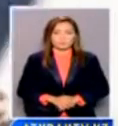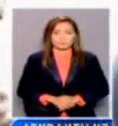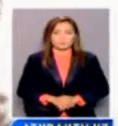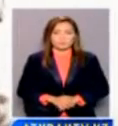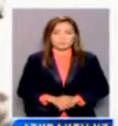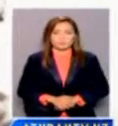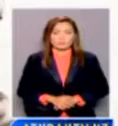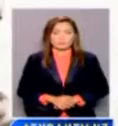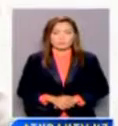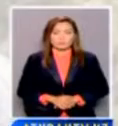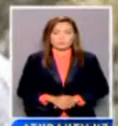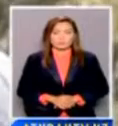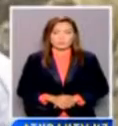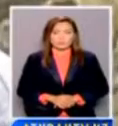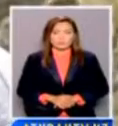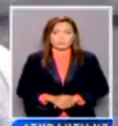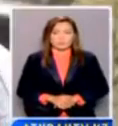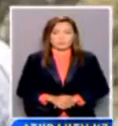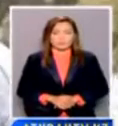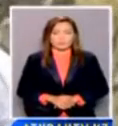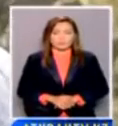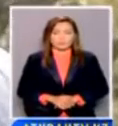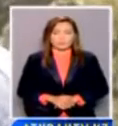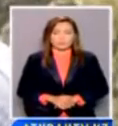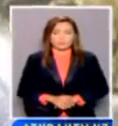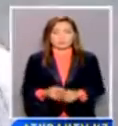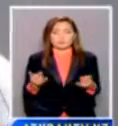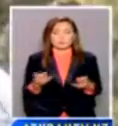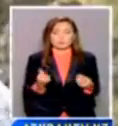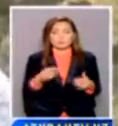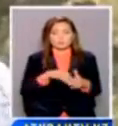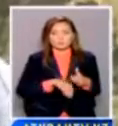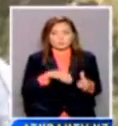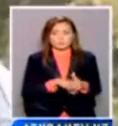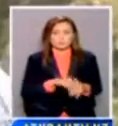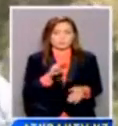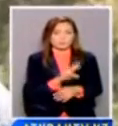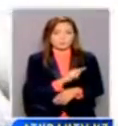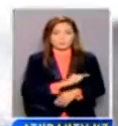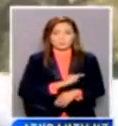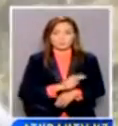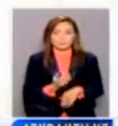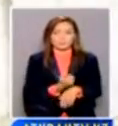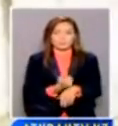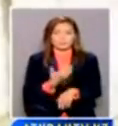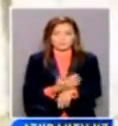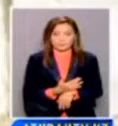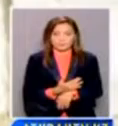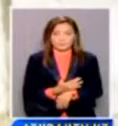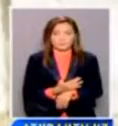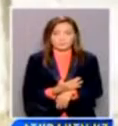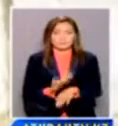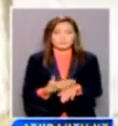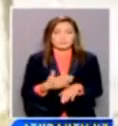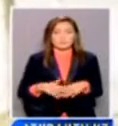Сосын ақшаға мұқтаж ғой қазір халық. Соған? Иә, иә. Жоқ, қажеттілік жоқ қазір өзіміз. Еңбек етіп табыс тауып отырмық қой. Мен несие